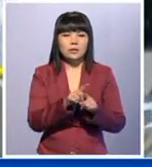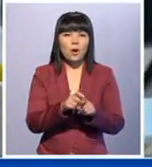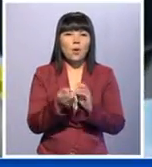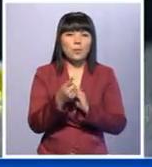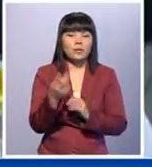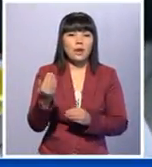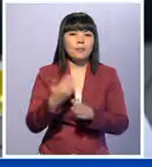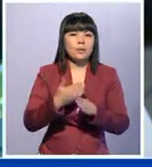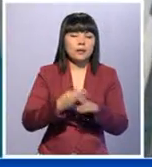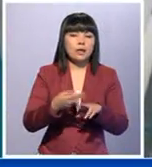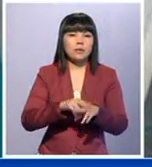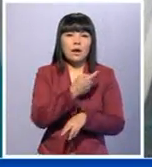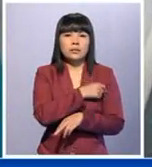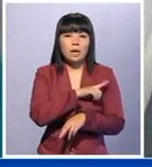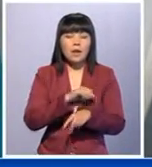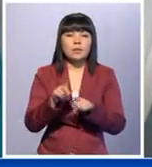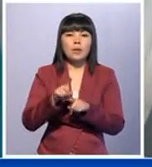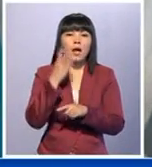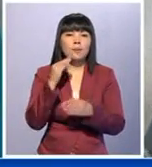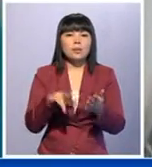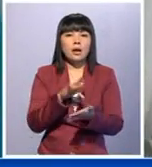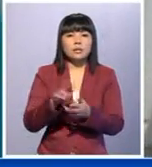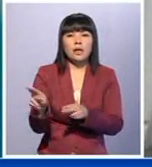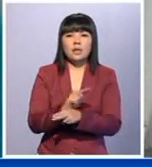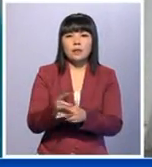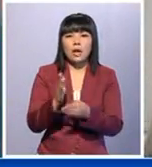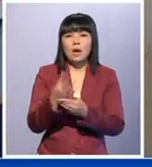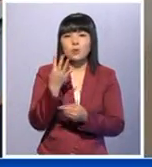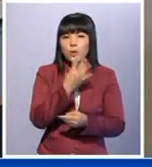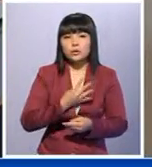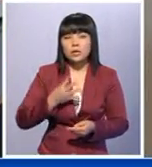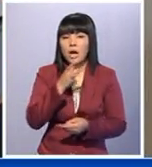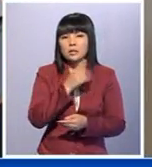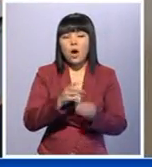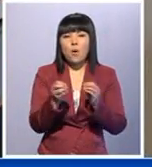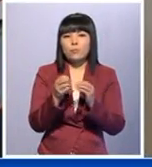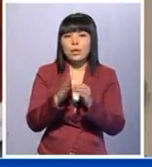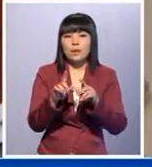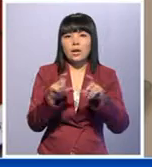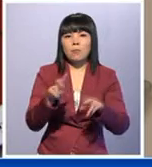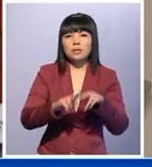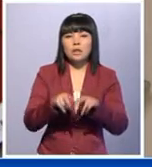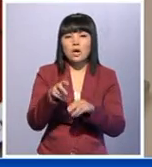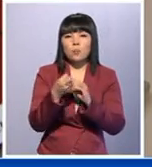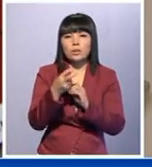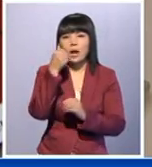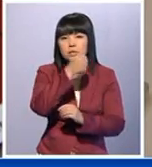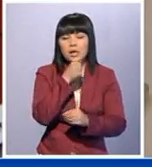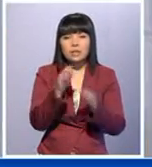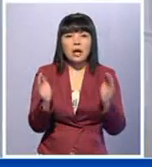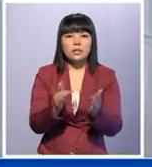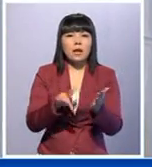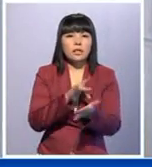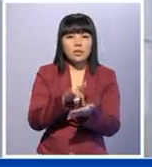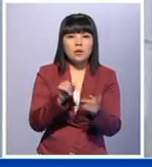медбике алматылықтарды емдейді. Сондай қалада соңғы 4 жылда 15 емдеу мекеме салынып, 2012 жылдан шаһар тұрғындарын емдеуге